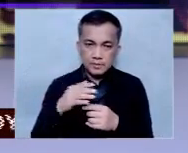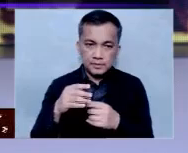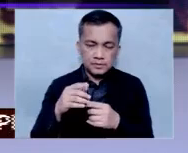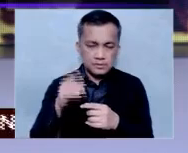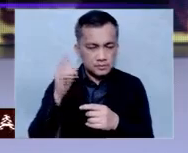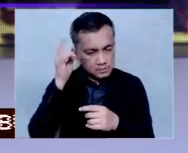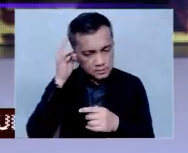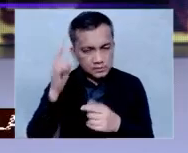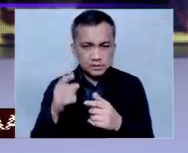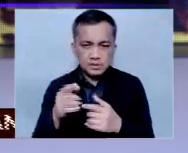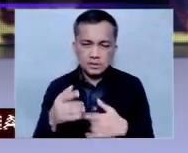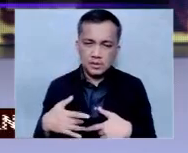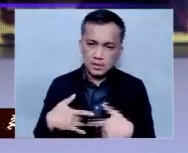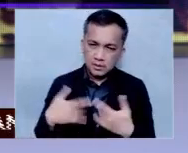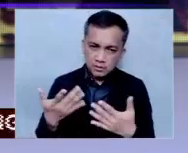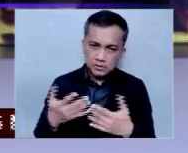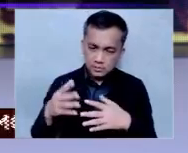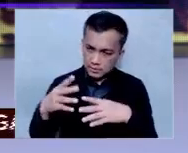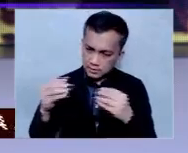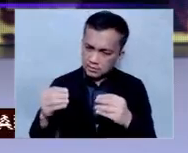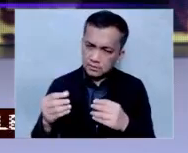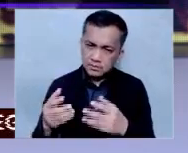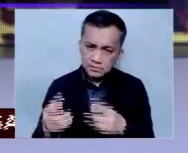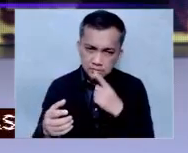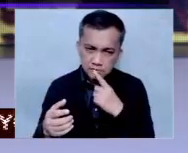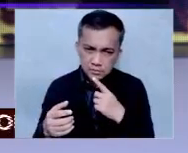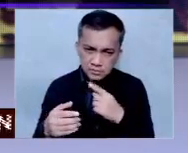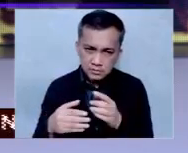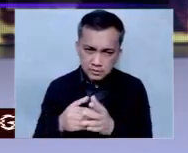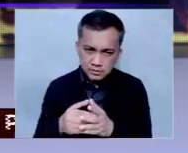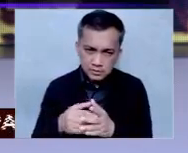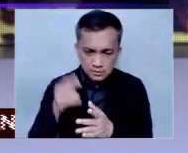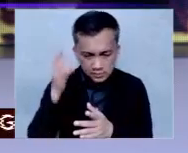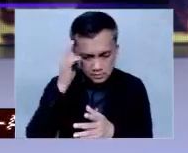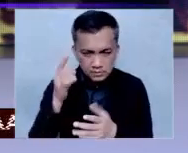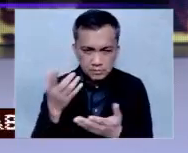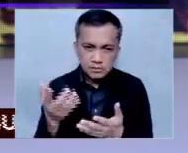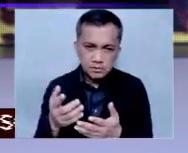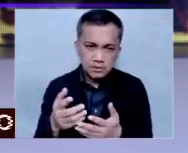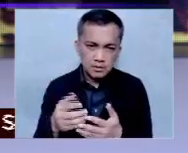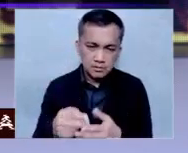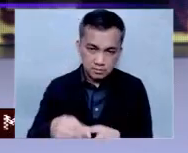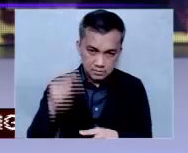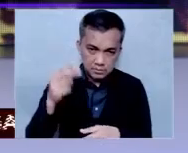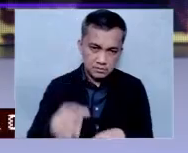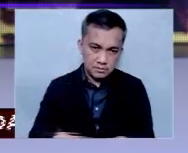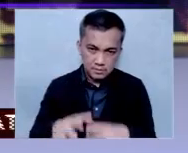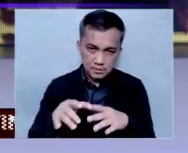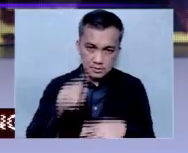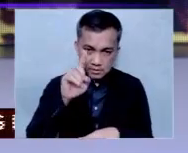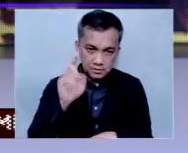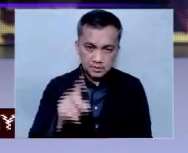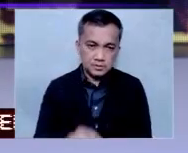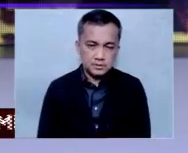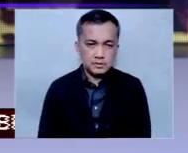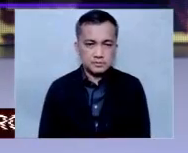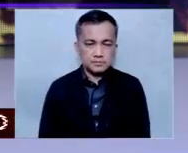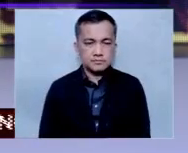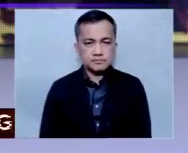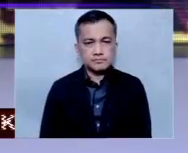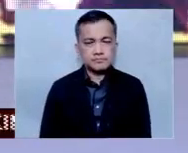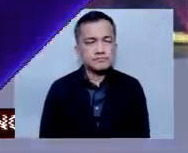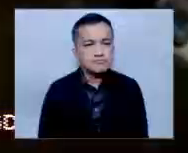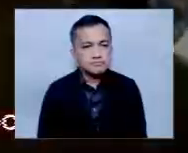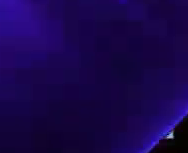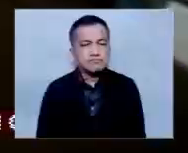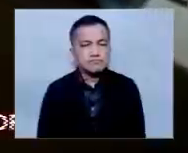kayo dyan? Brownout pa ba? Mahina signal? Higit sa lahat, mataas pa ba ang baha? Alam mo,